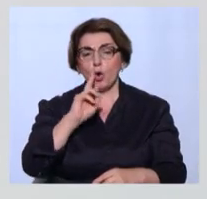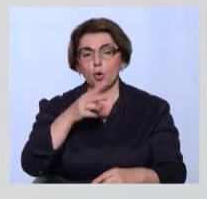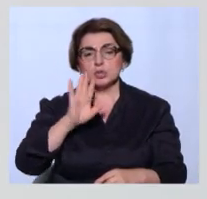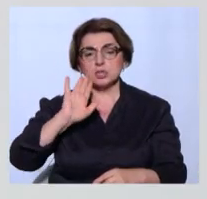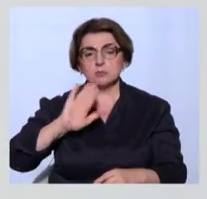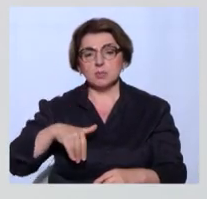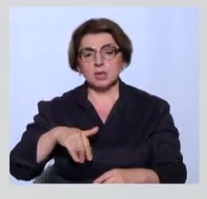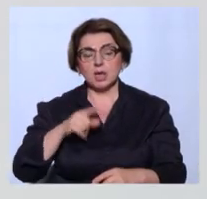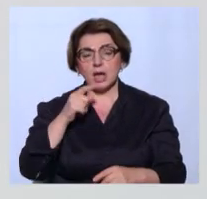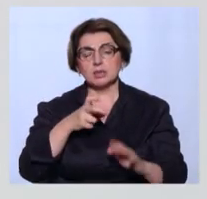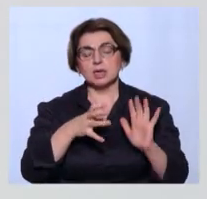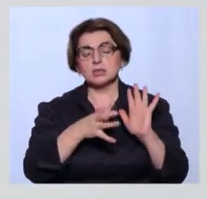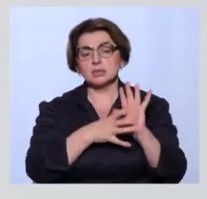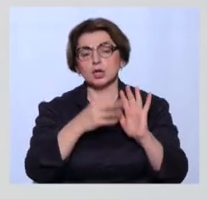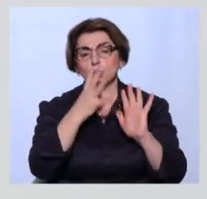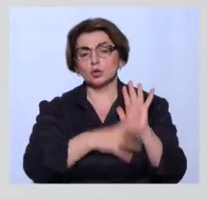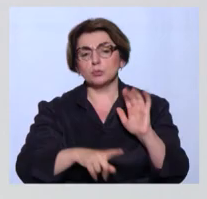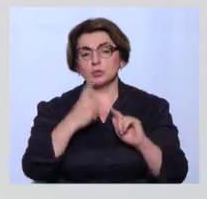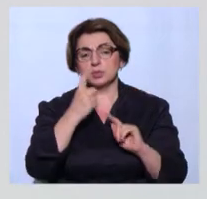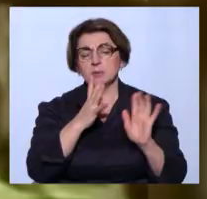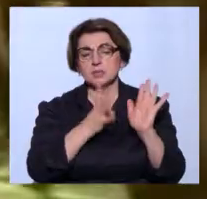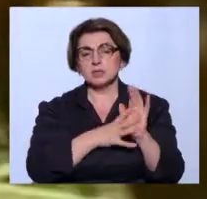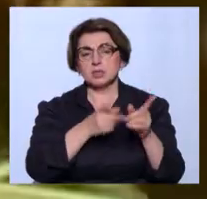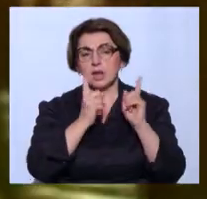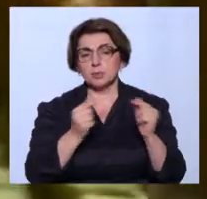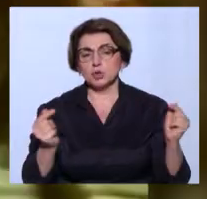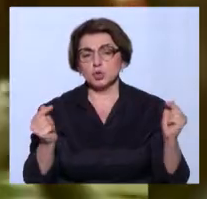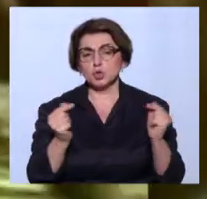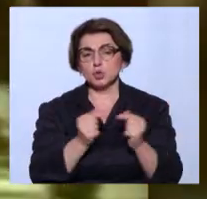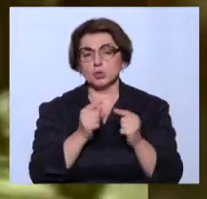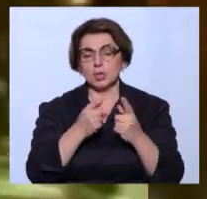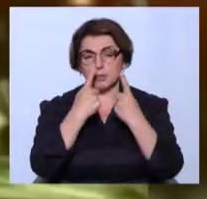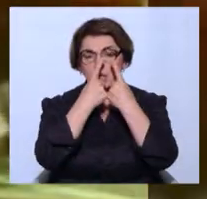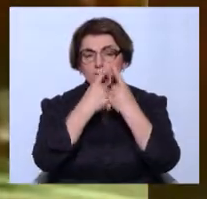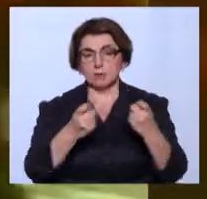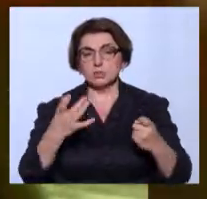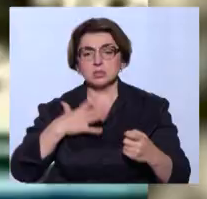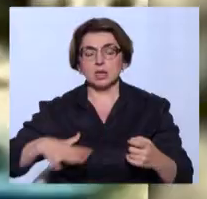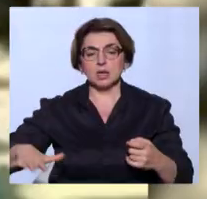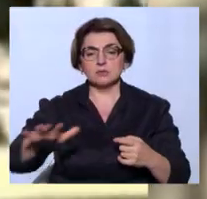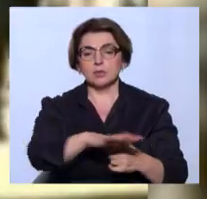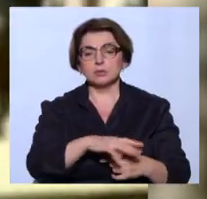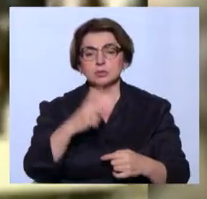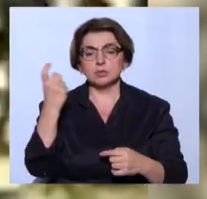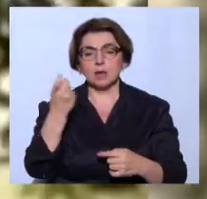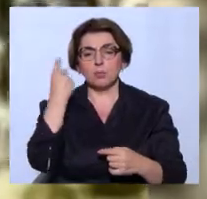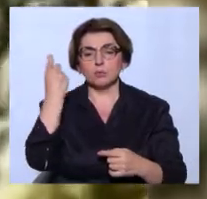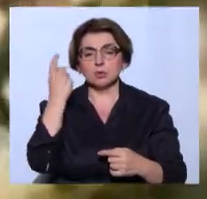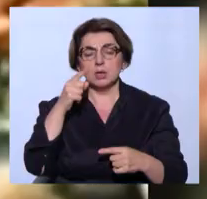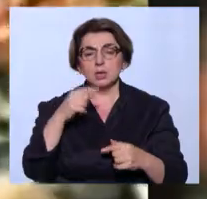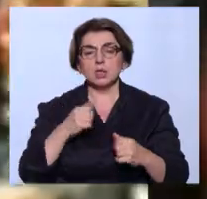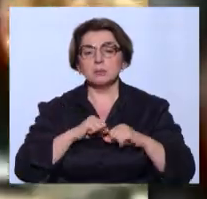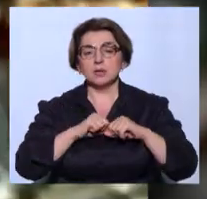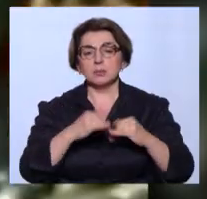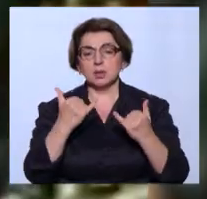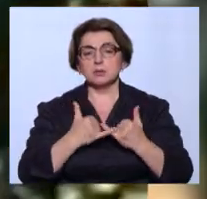წლის თავზე, 1991 წლის 9 აპრილს, სწორედ ამ დღეს გამოცხადდა საქართველოს დამოუკიდებლობა და იმ